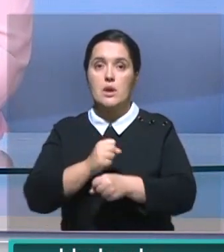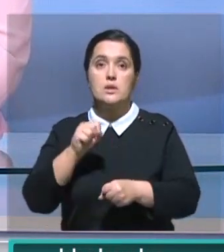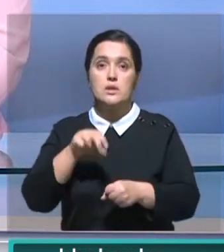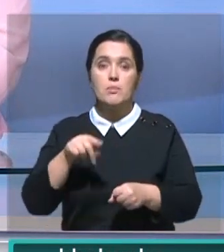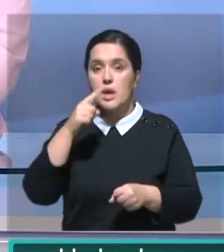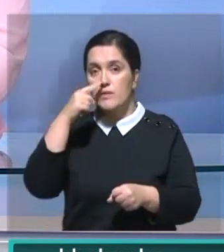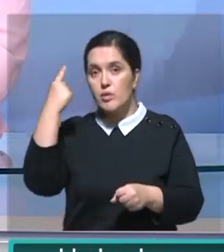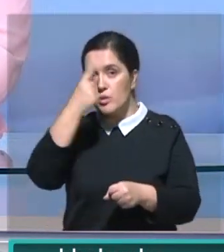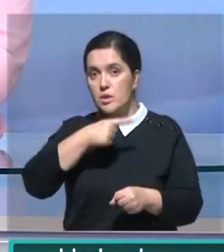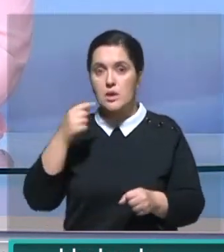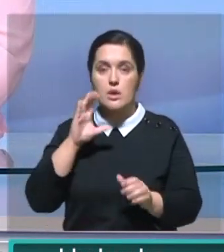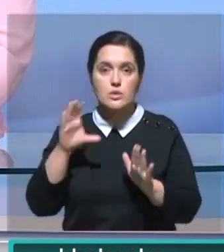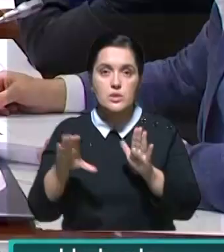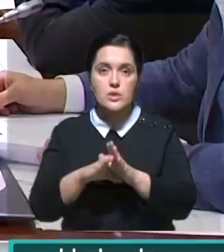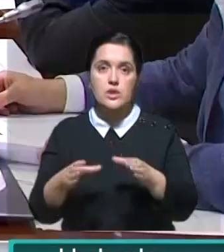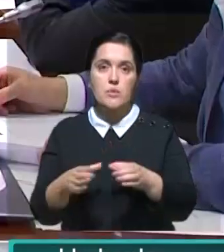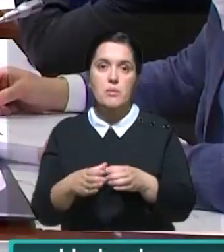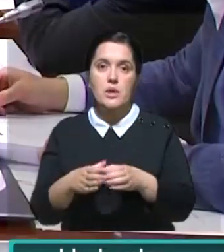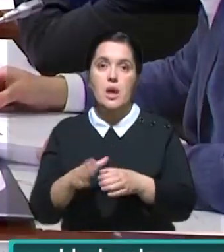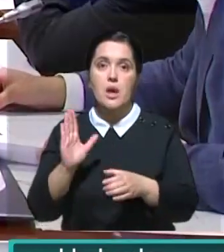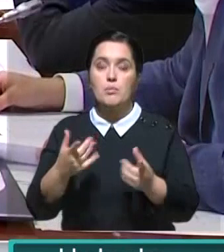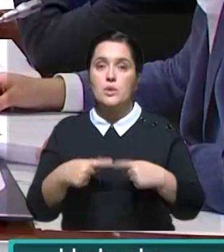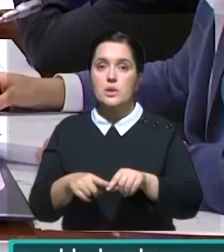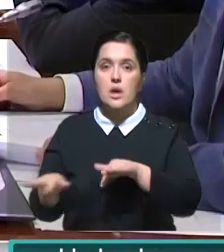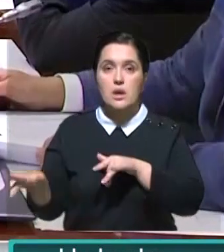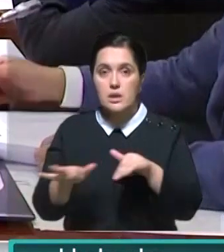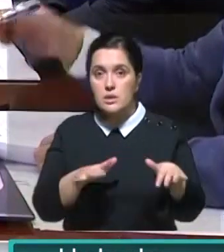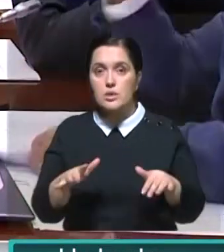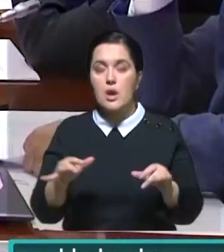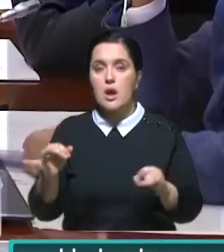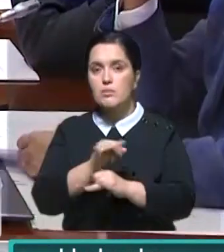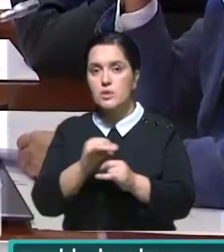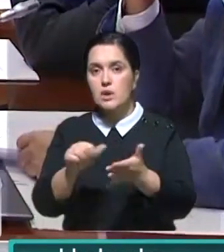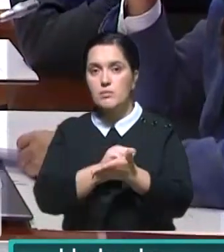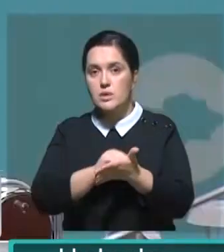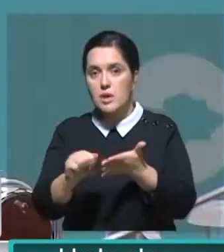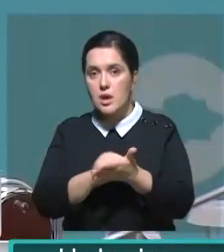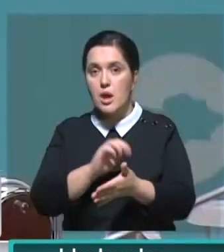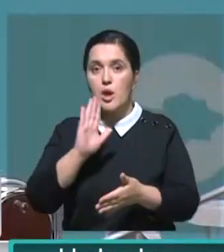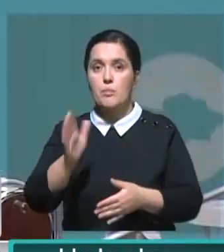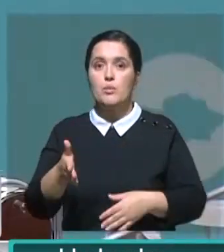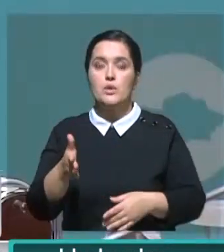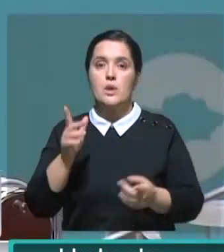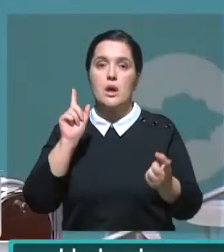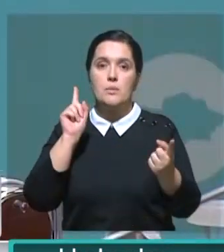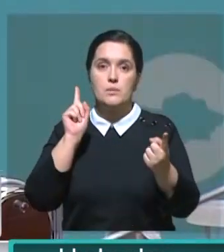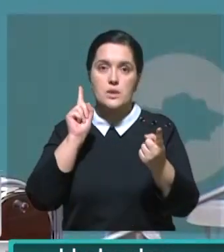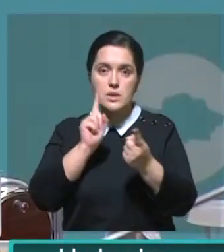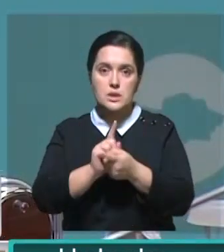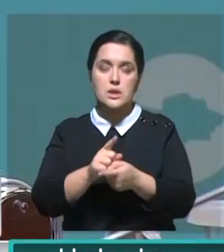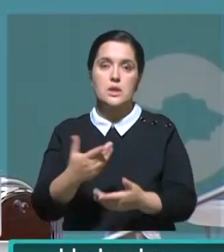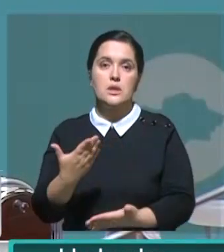разработке ведется с апреля этого года в формате «Слышащей партии». А в частности, будет организовано публичное обсуждение документа, в том числе